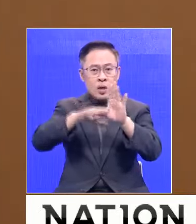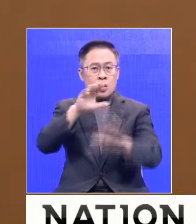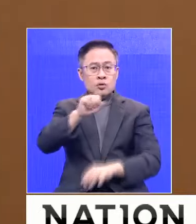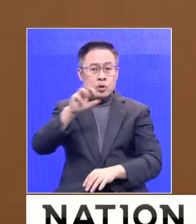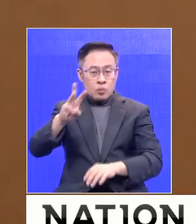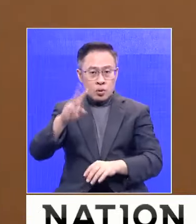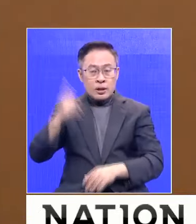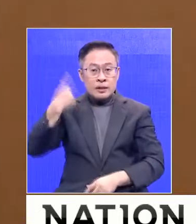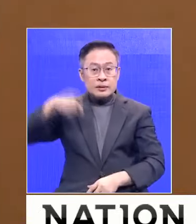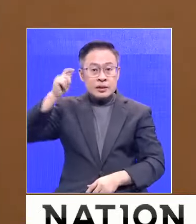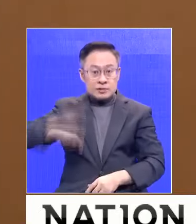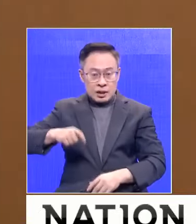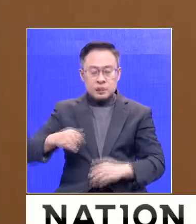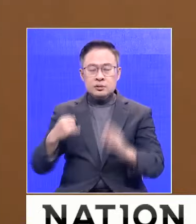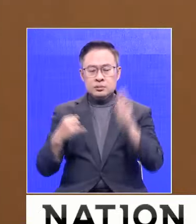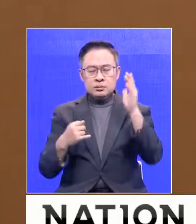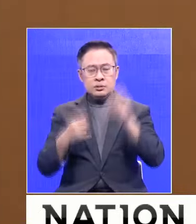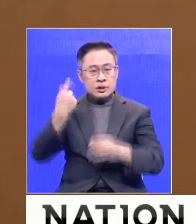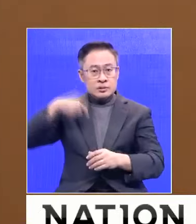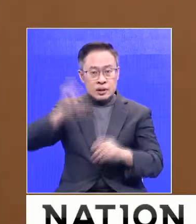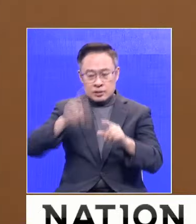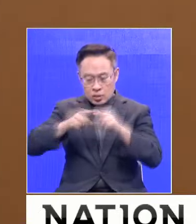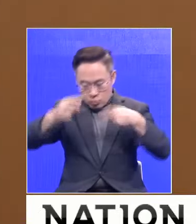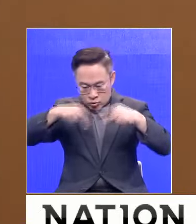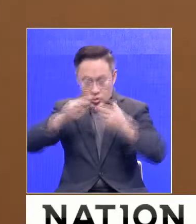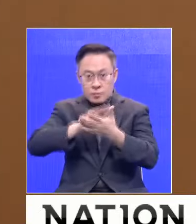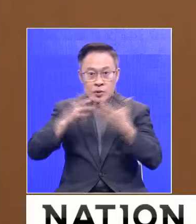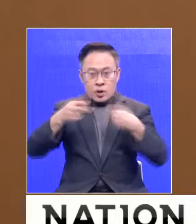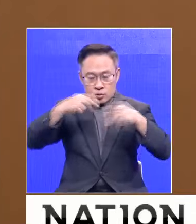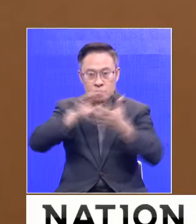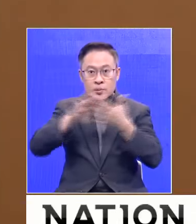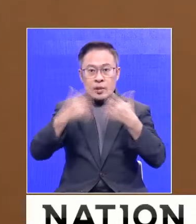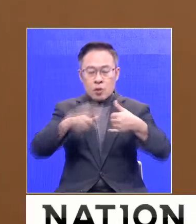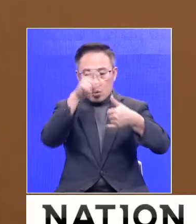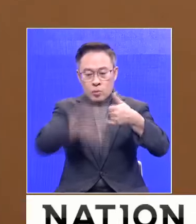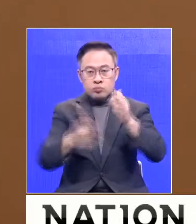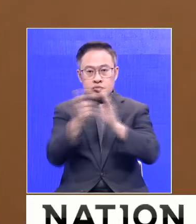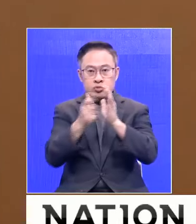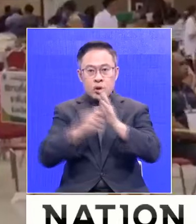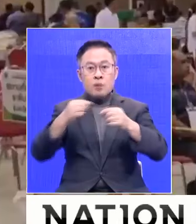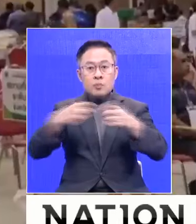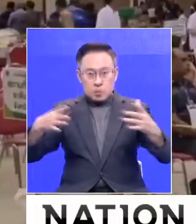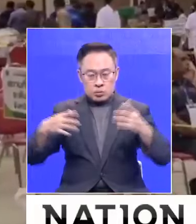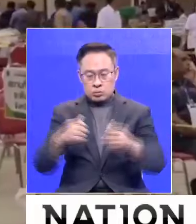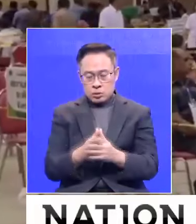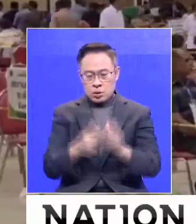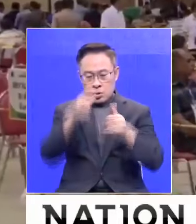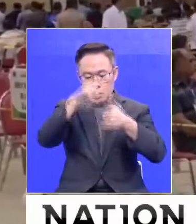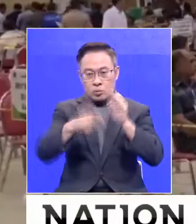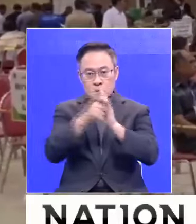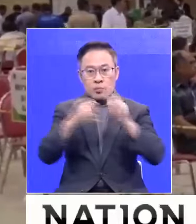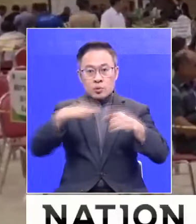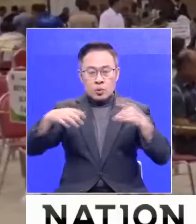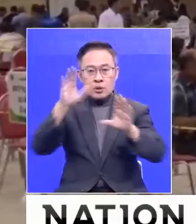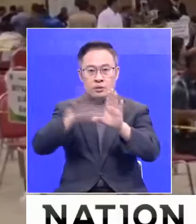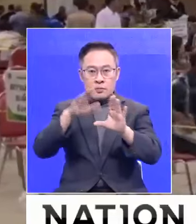ศาลประจำจังหวัดหลายแห่งแล้วความก็ปรากฏว่าเป็นการขาดคุณสมบัติสมัครรับเลือกตั้งทางการเมืองก็คือเคย